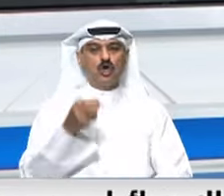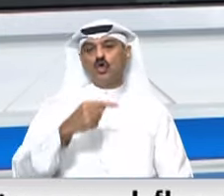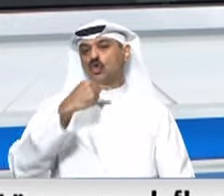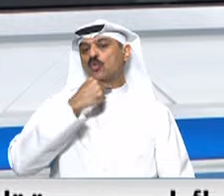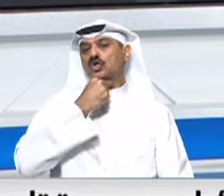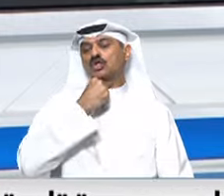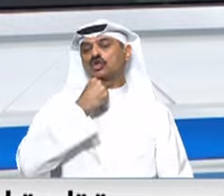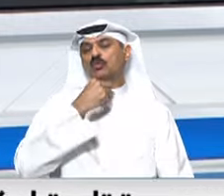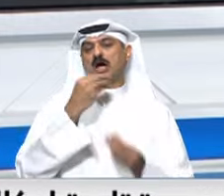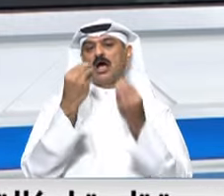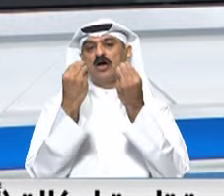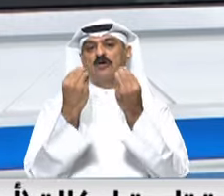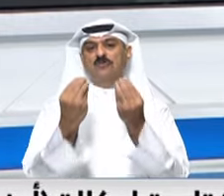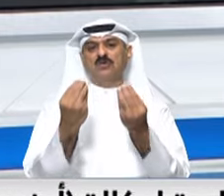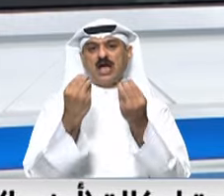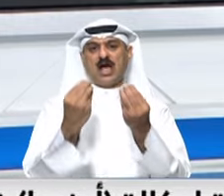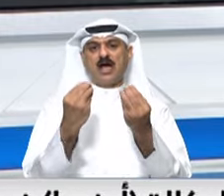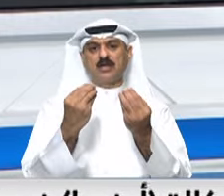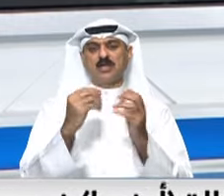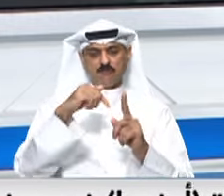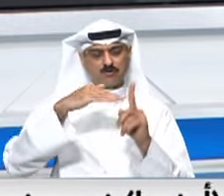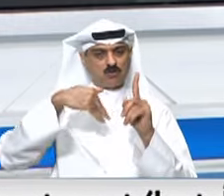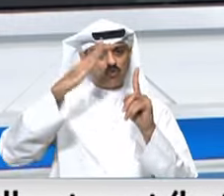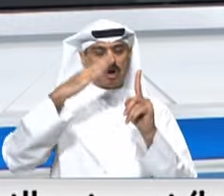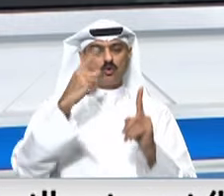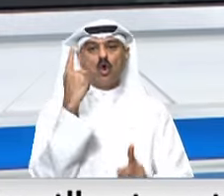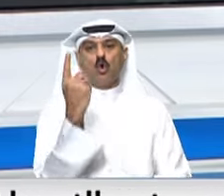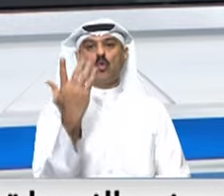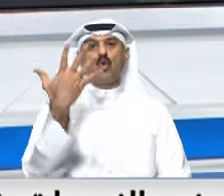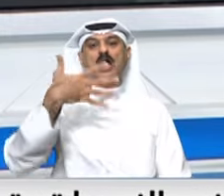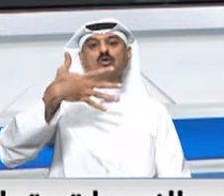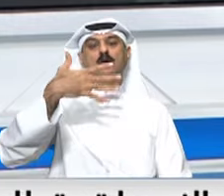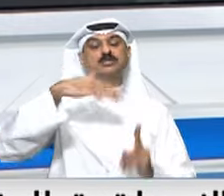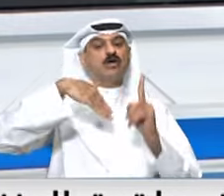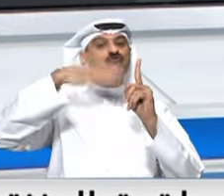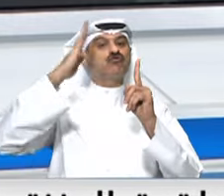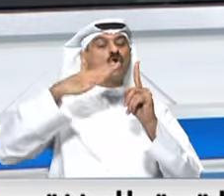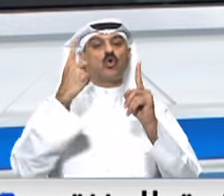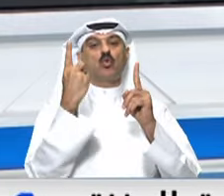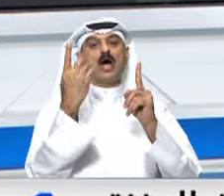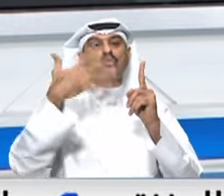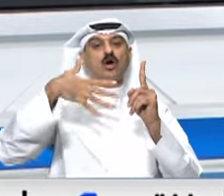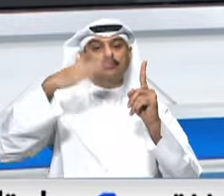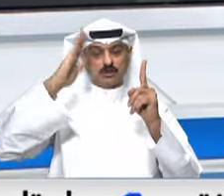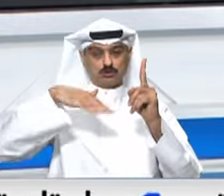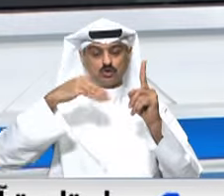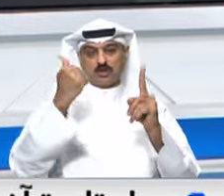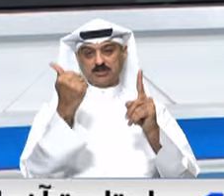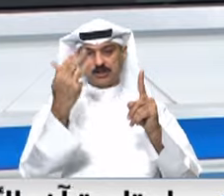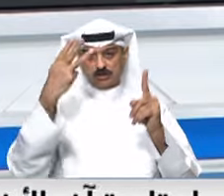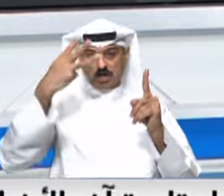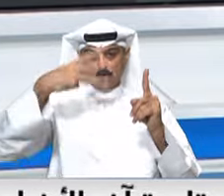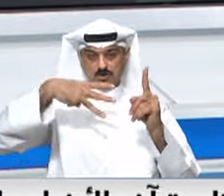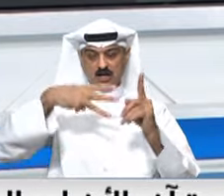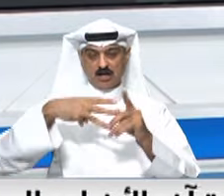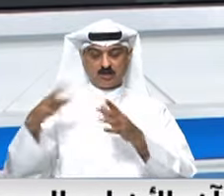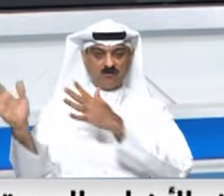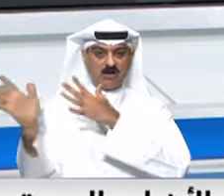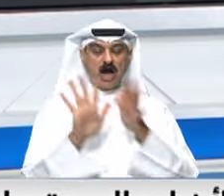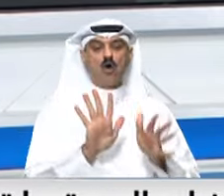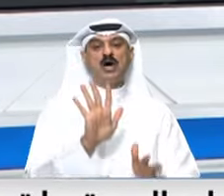تتراجع شويه الحراره لكنها تظل عاليه 51 العظمى والصغرى 36 والهواء الشمال الغربي نشط على فترات من 15 الى